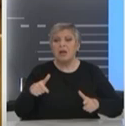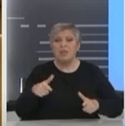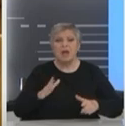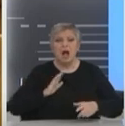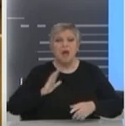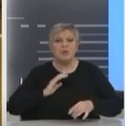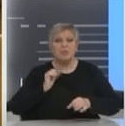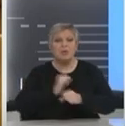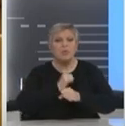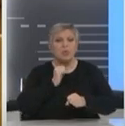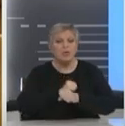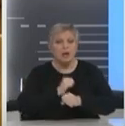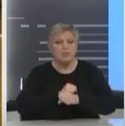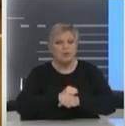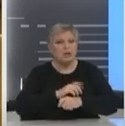μια σειρά από